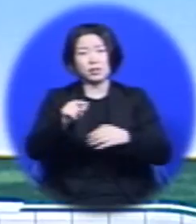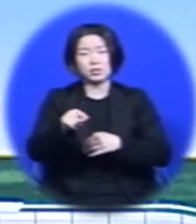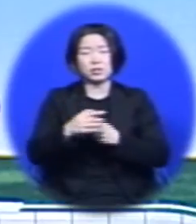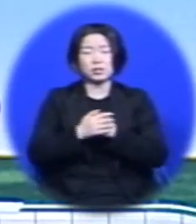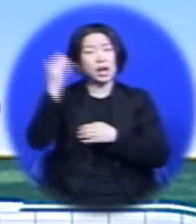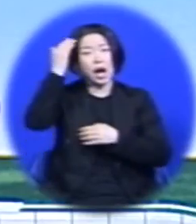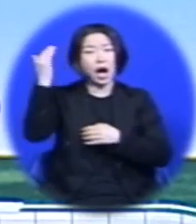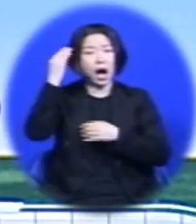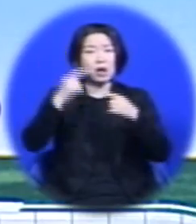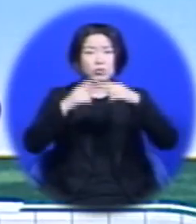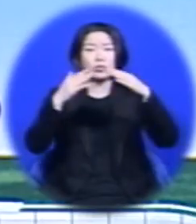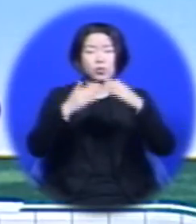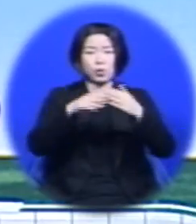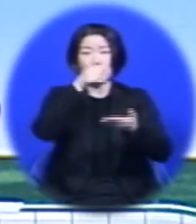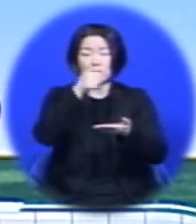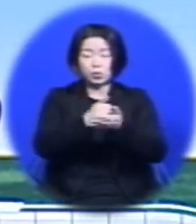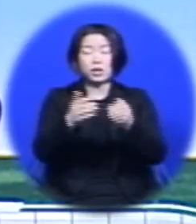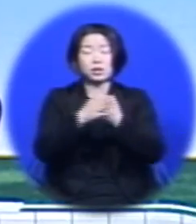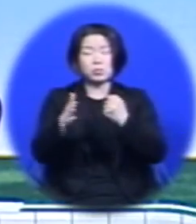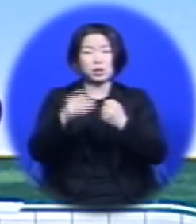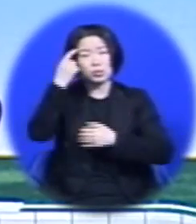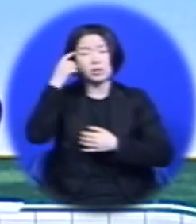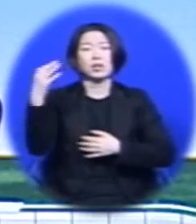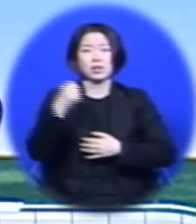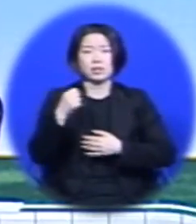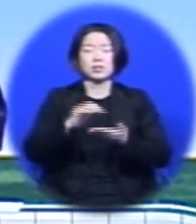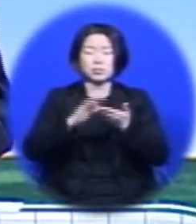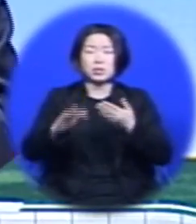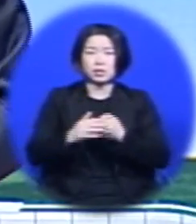한국교회 죄 때문이라고 생각이 들었습니다